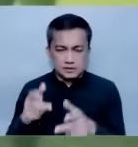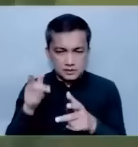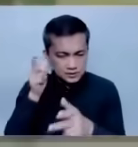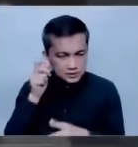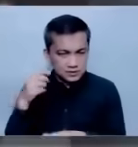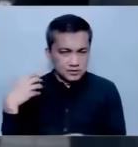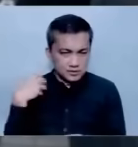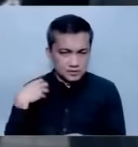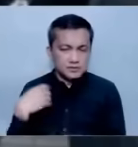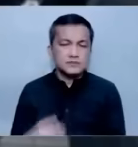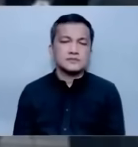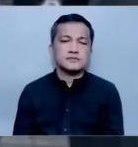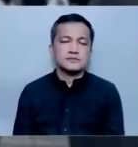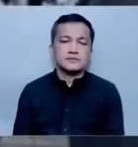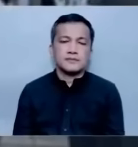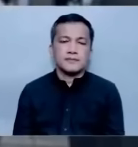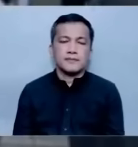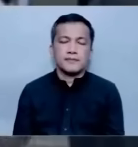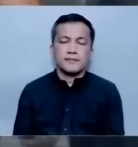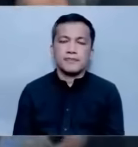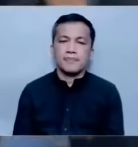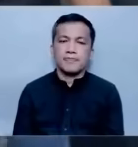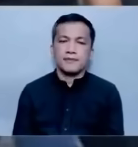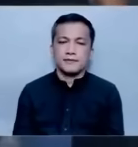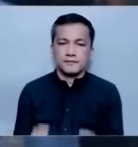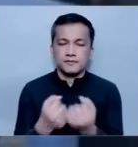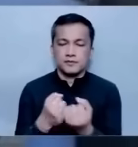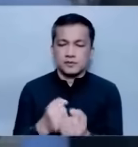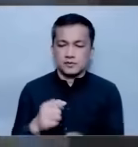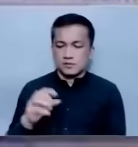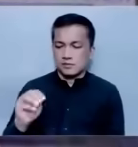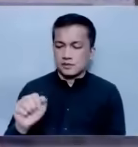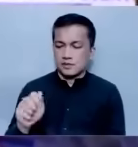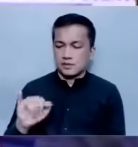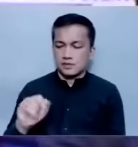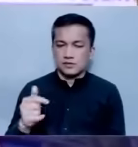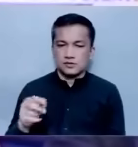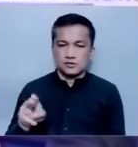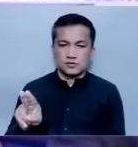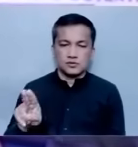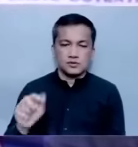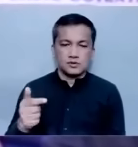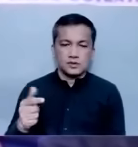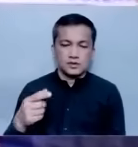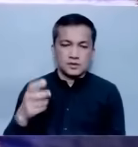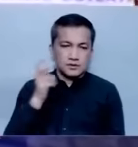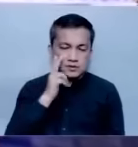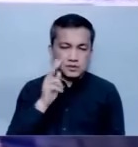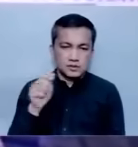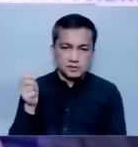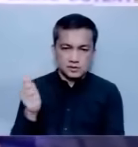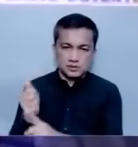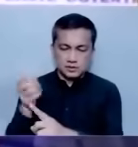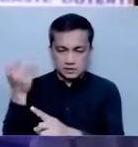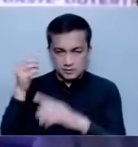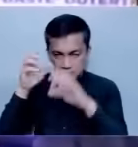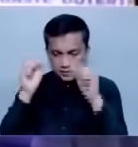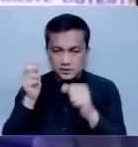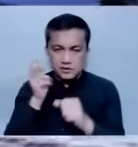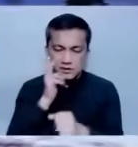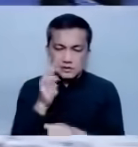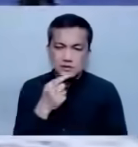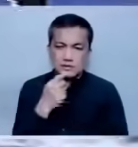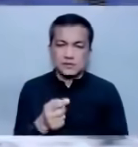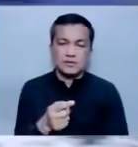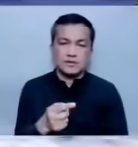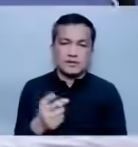here. Suportado ng grupong maisog ang mga Duterte. O mismong si dating Pangulong Rodrigo Duterte ang nagsabing